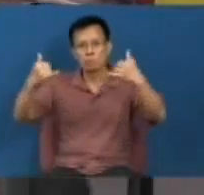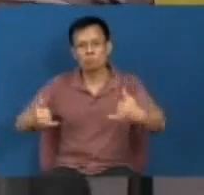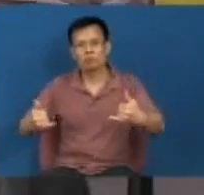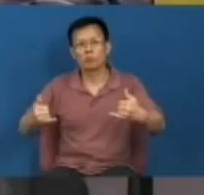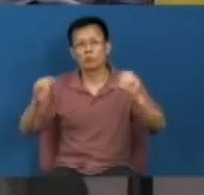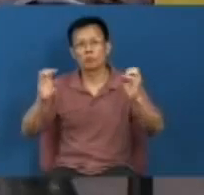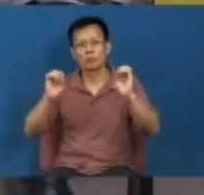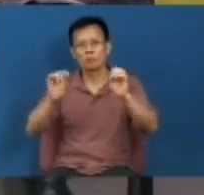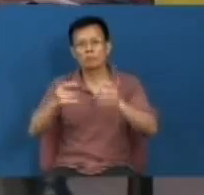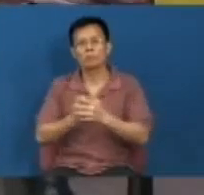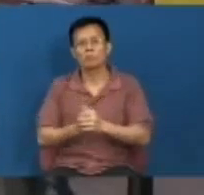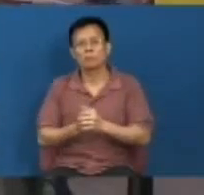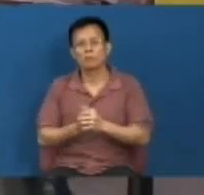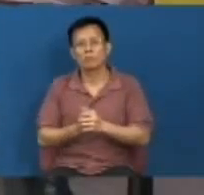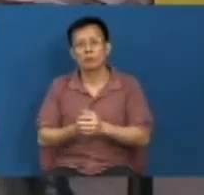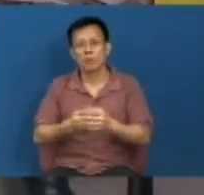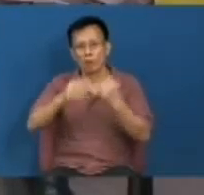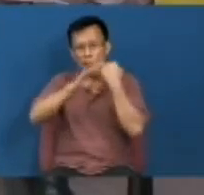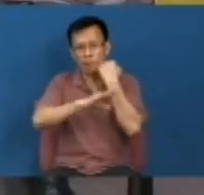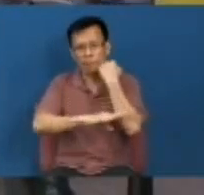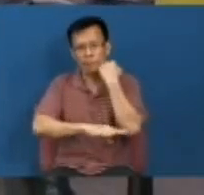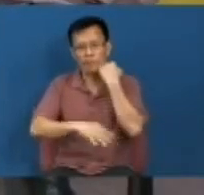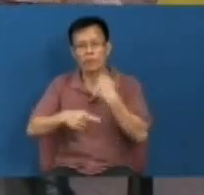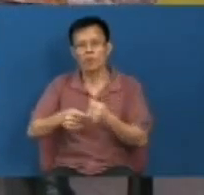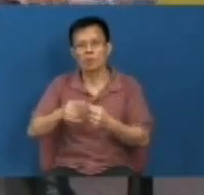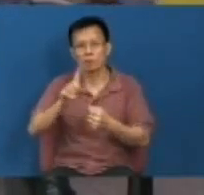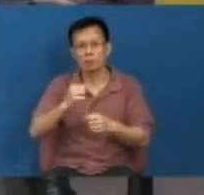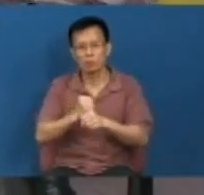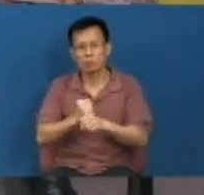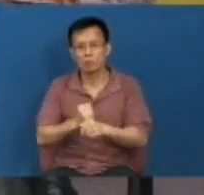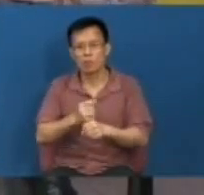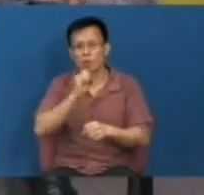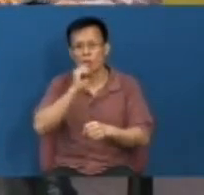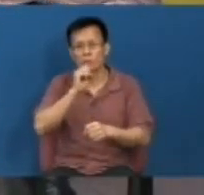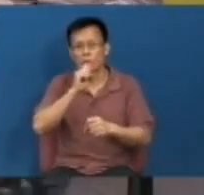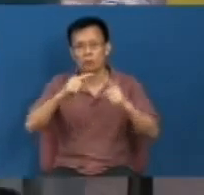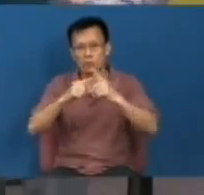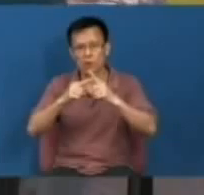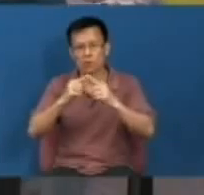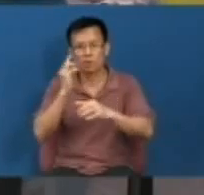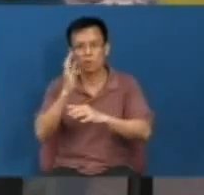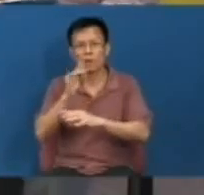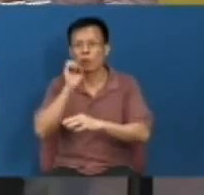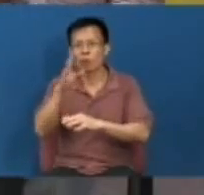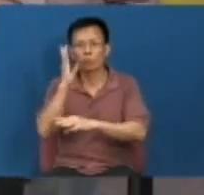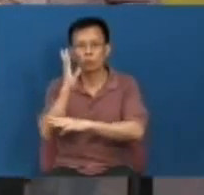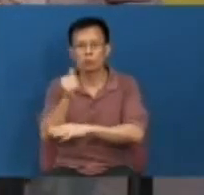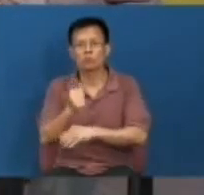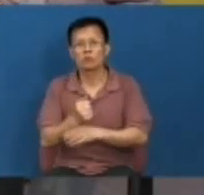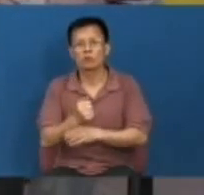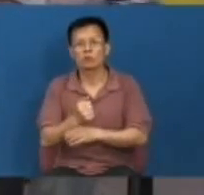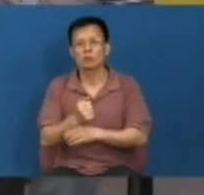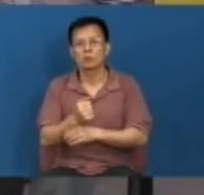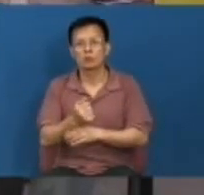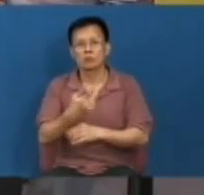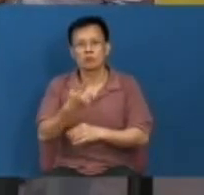光之下俾人睇到咧，那個法例應該點樣執行嘅？有人情係講道理，就唔係淨話佢話咁樣理解就係